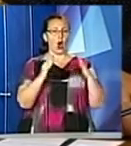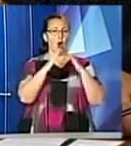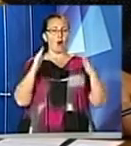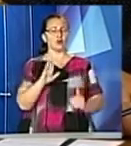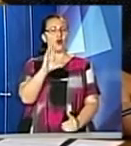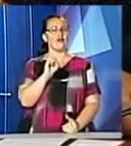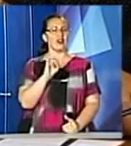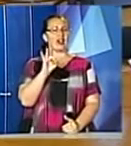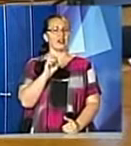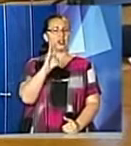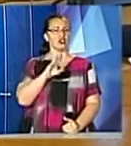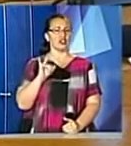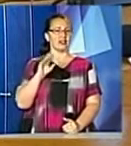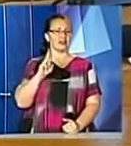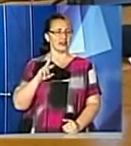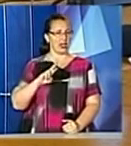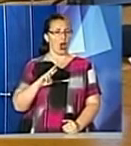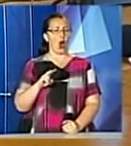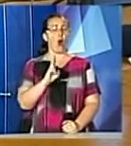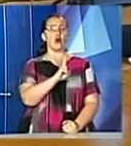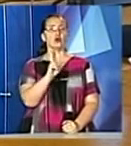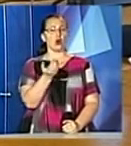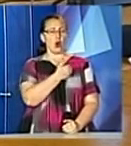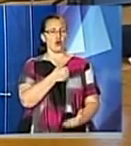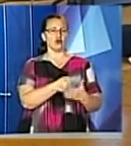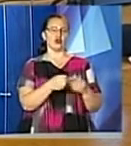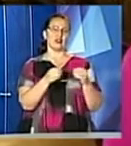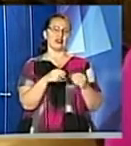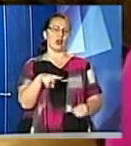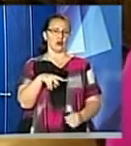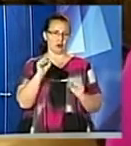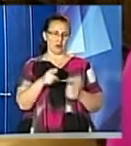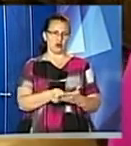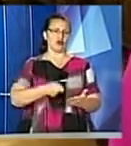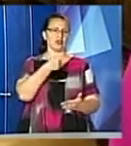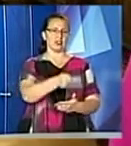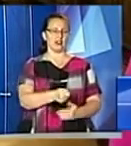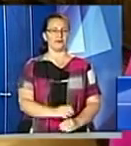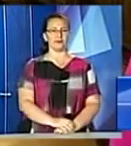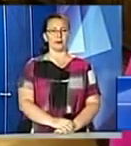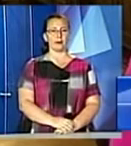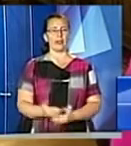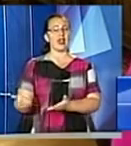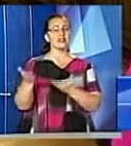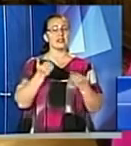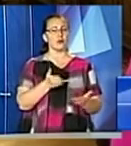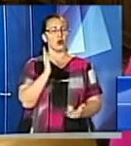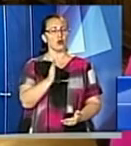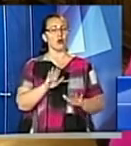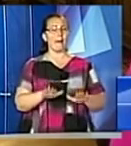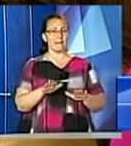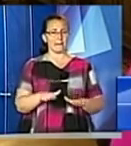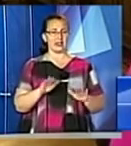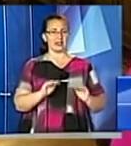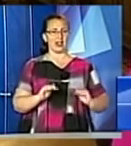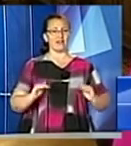Подати свої заявки всі охочі ще можуть до 10 липня. До участі у таборі будуть запрошені місцеві діти, так і,